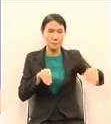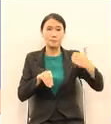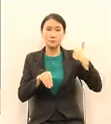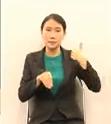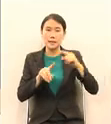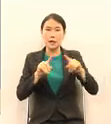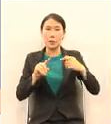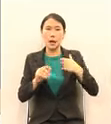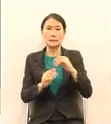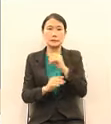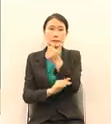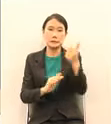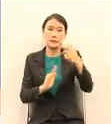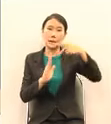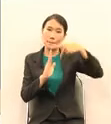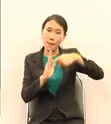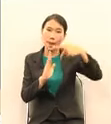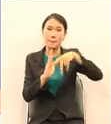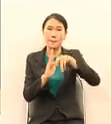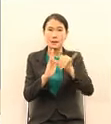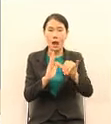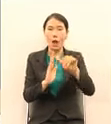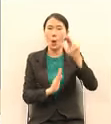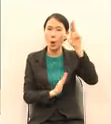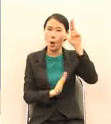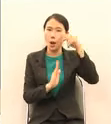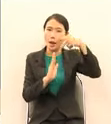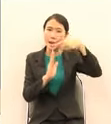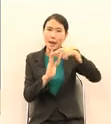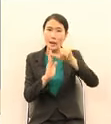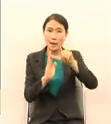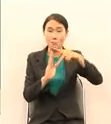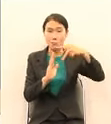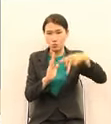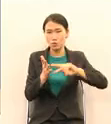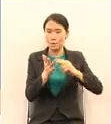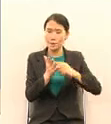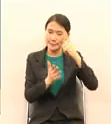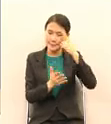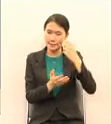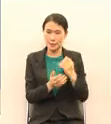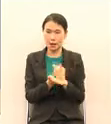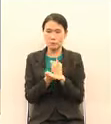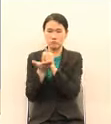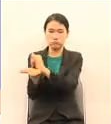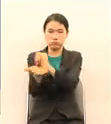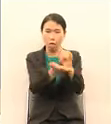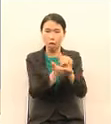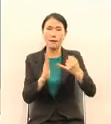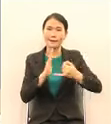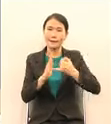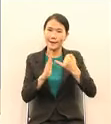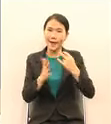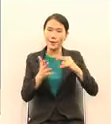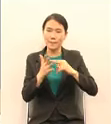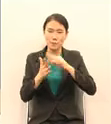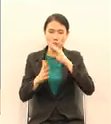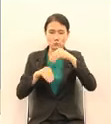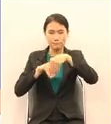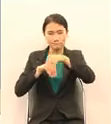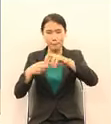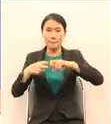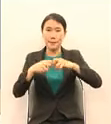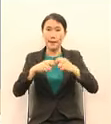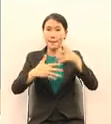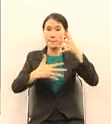เป็นแพร่พะเยาลำพูนก็สามารถที่จะส่งได้ไม่ลำบากในพื้นที่ที่ใกล้ๆนะครับ